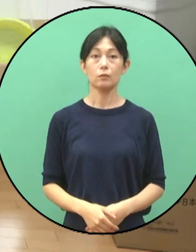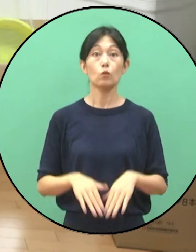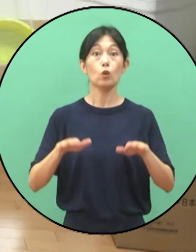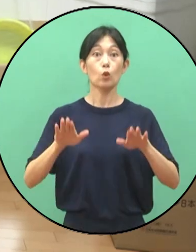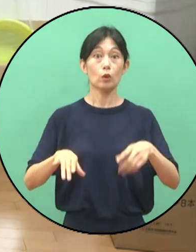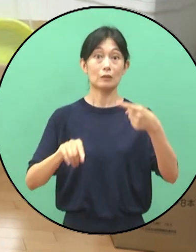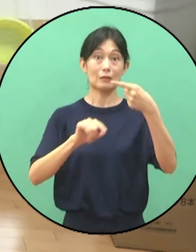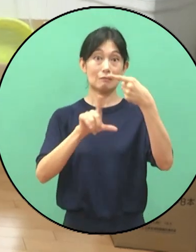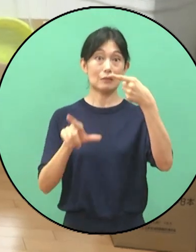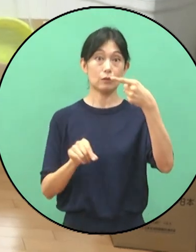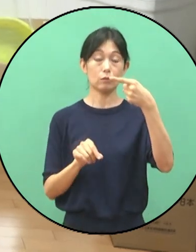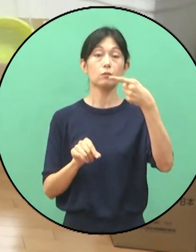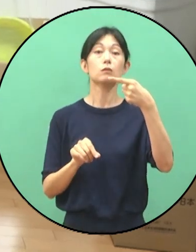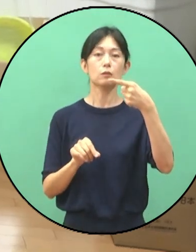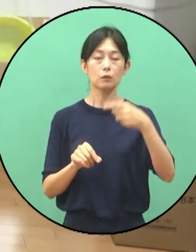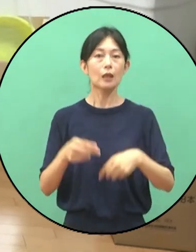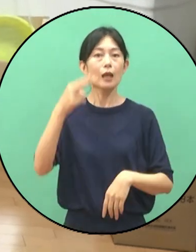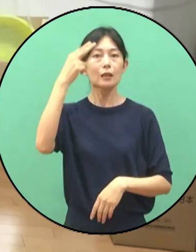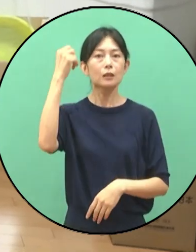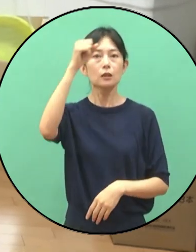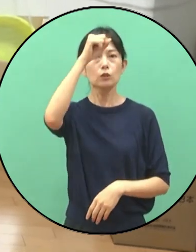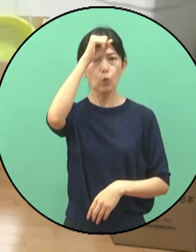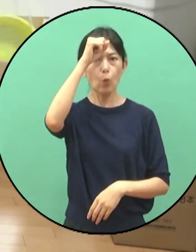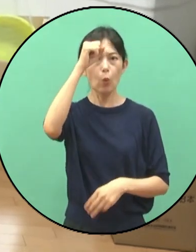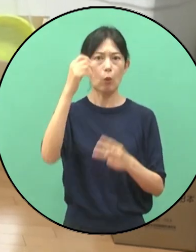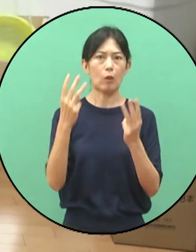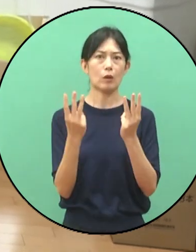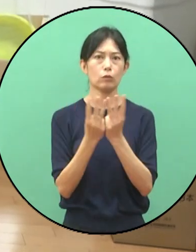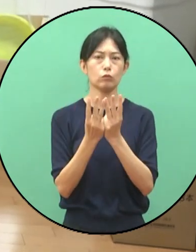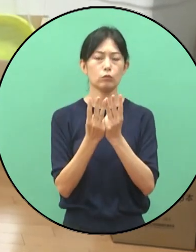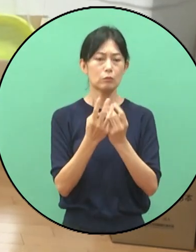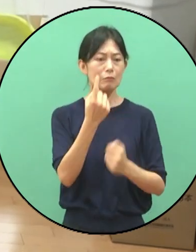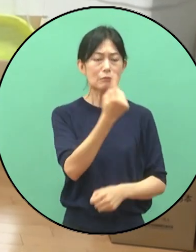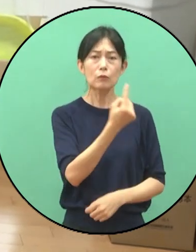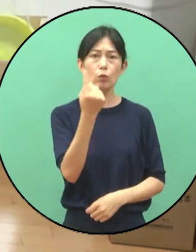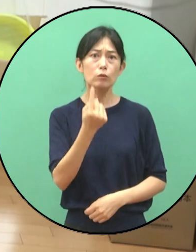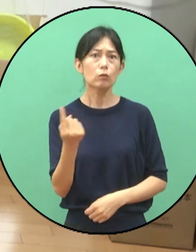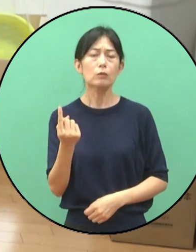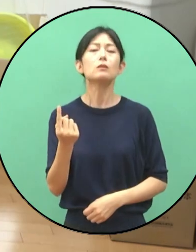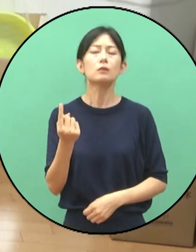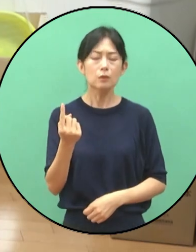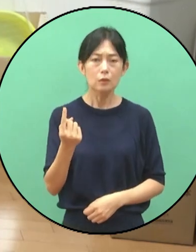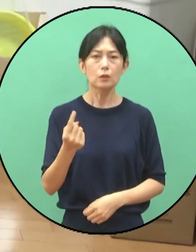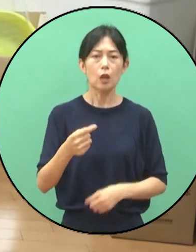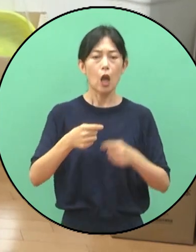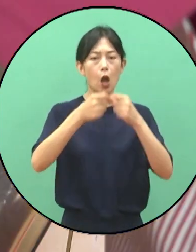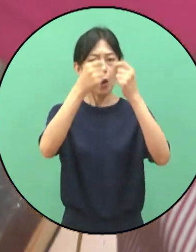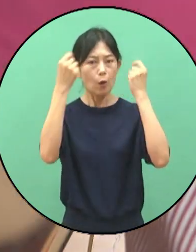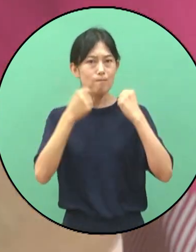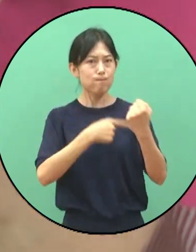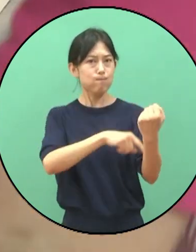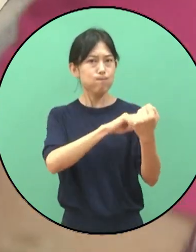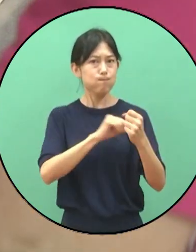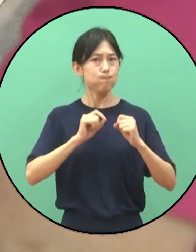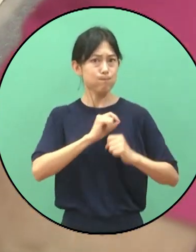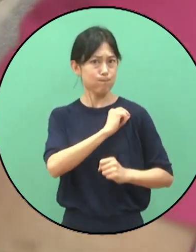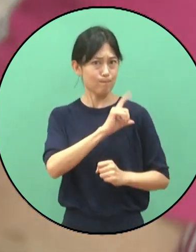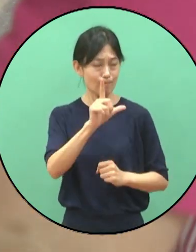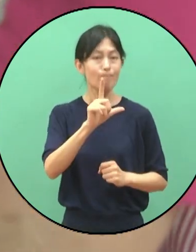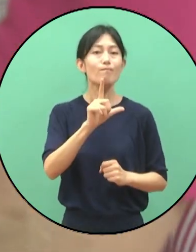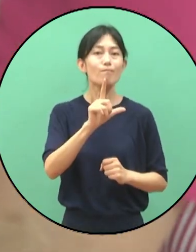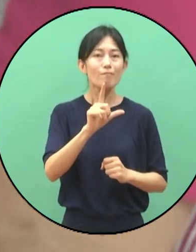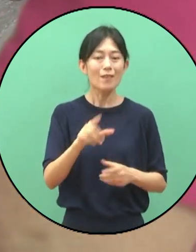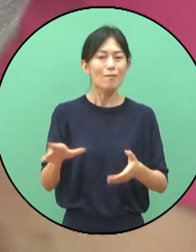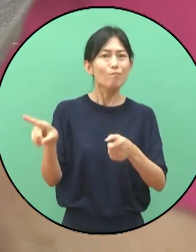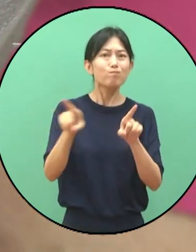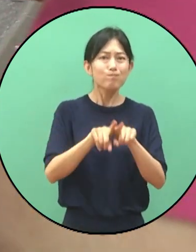今年1月には認知症の人を含めた一人一人が個性と能力を発揮し、相互に支え合う社